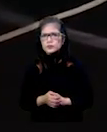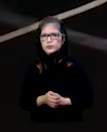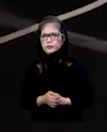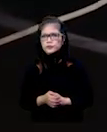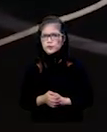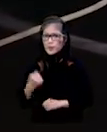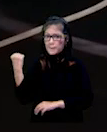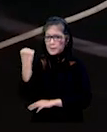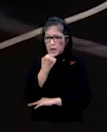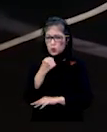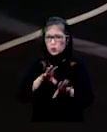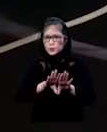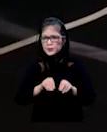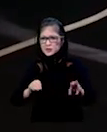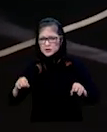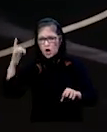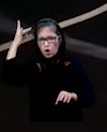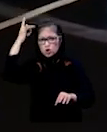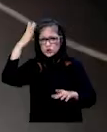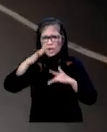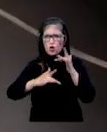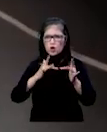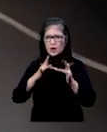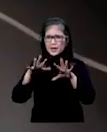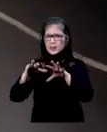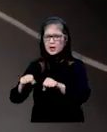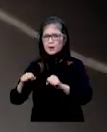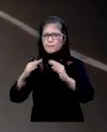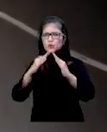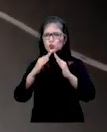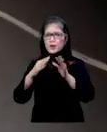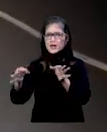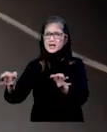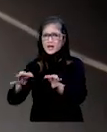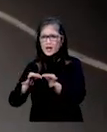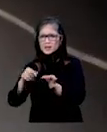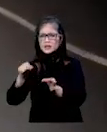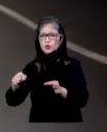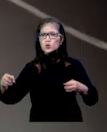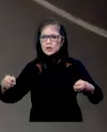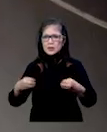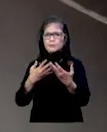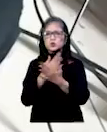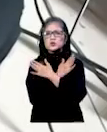Pelaku yang berprofesi sebagai pengemudi ojek online ini ditangkap di rumahnya, tak jauh dari lokasi ditemukannya jasad korban.